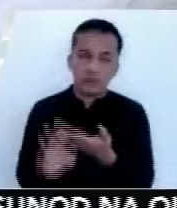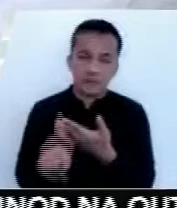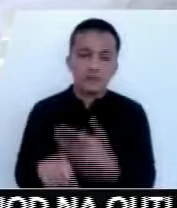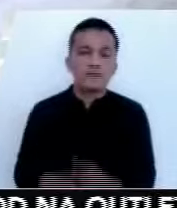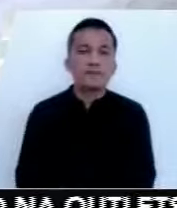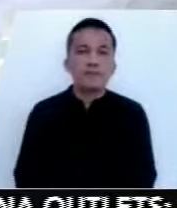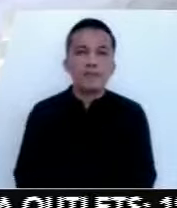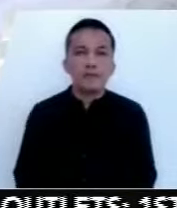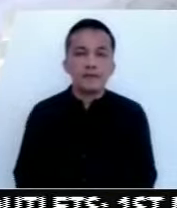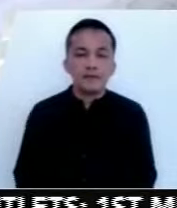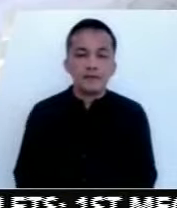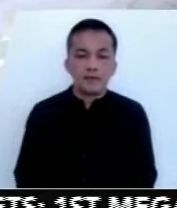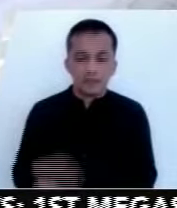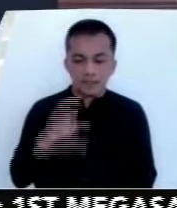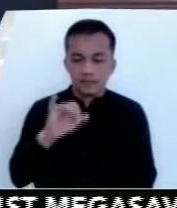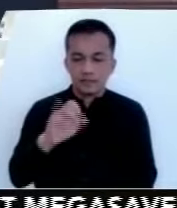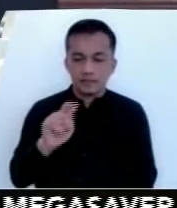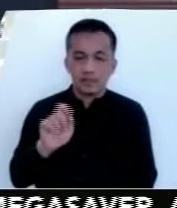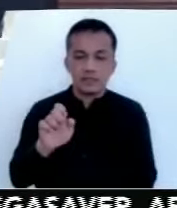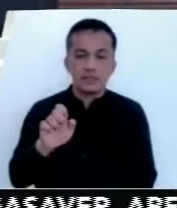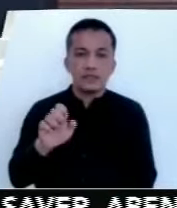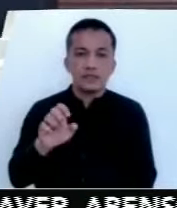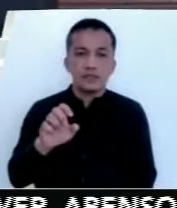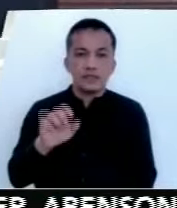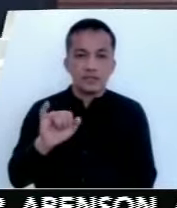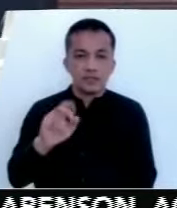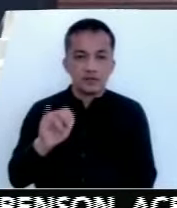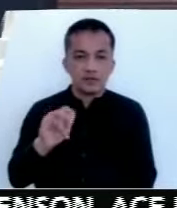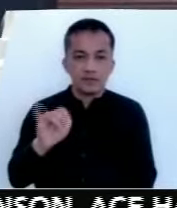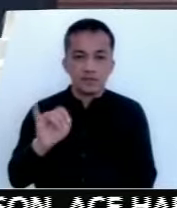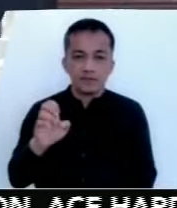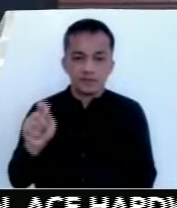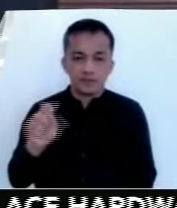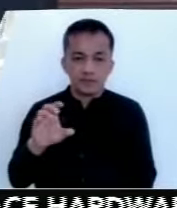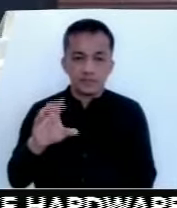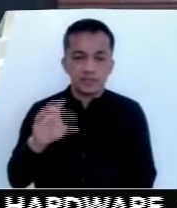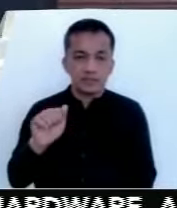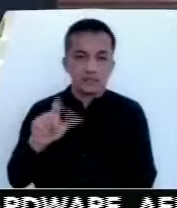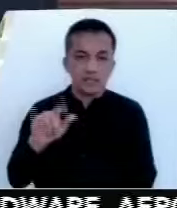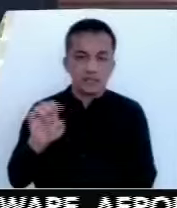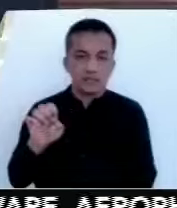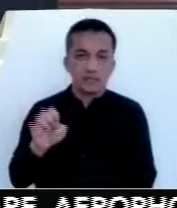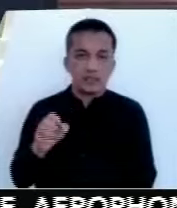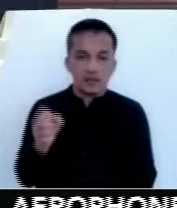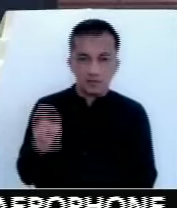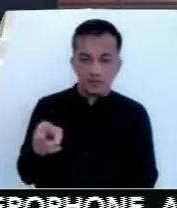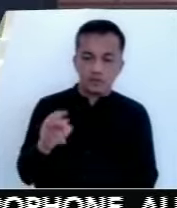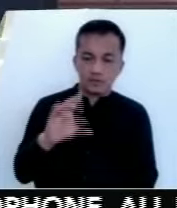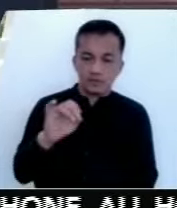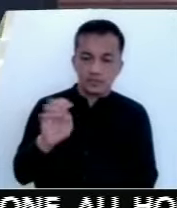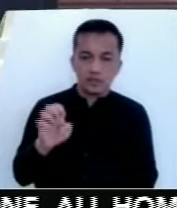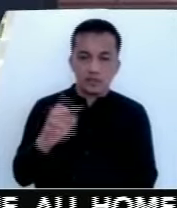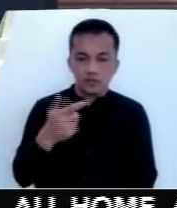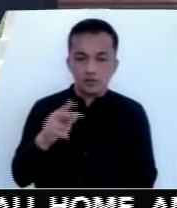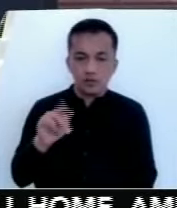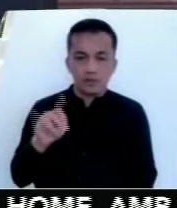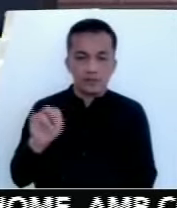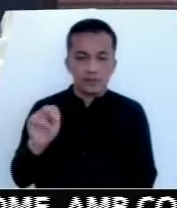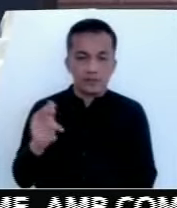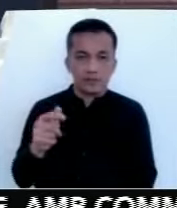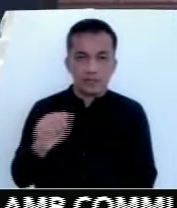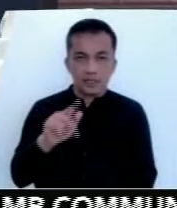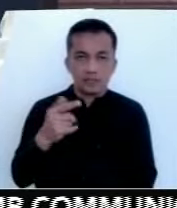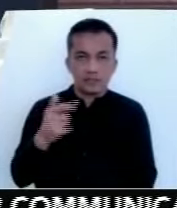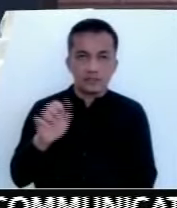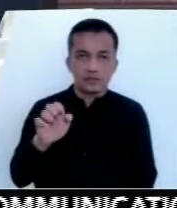na-sight in contempt si Alice ah I mov to site guing also known as Alice guo in contempt of the